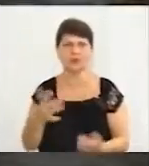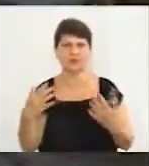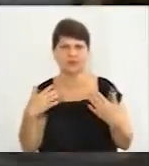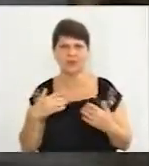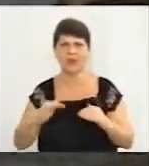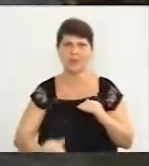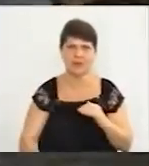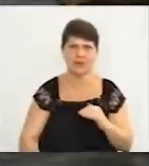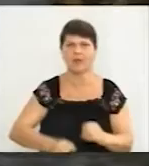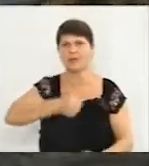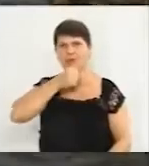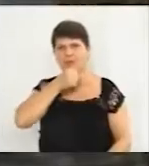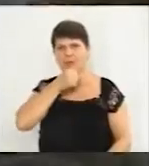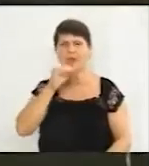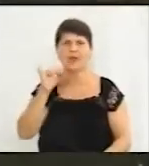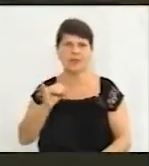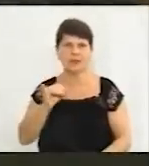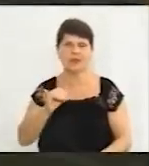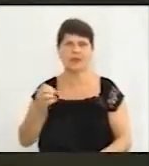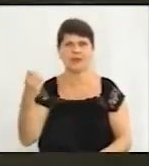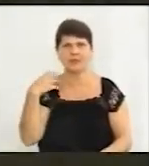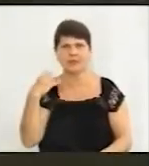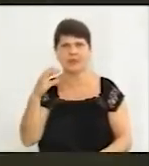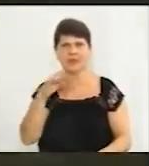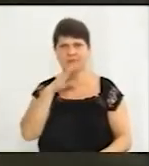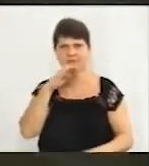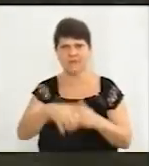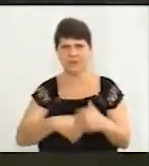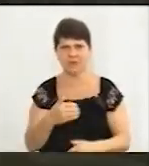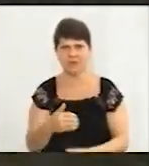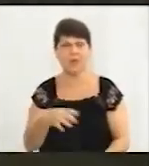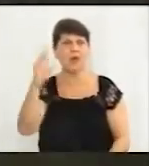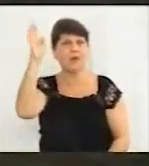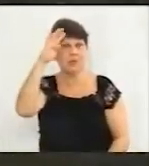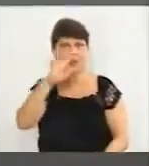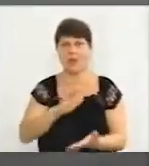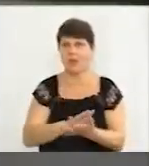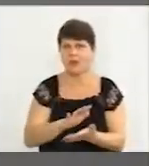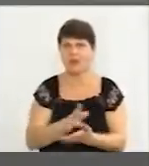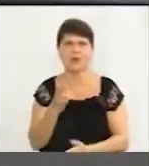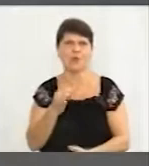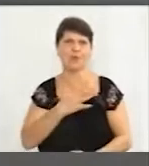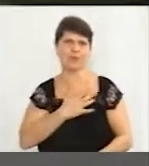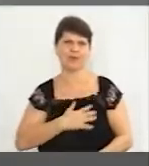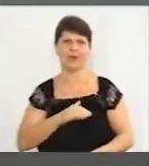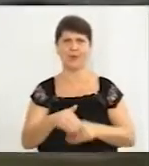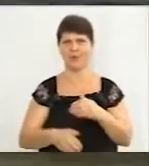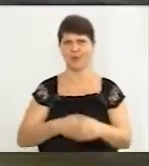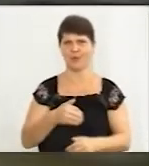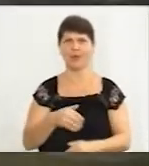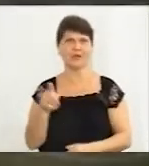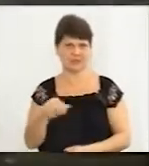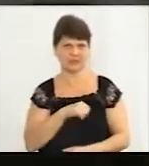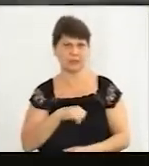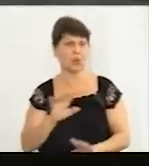малеча, і дорослі, і на березі, і у воді. Вона хоч і грязна, але в неї приємно купатися. А ти сам тут? З